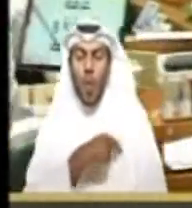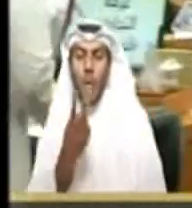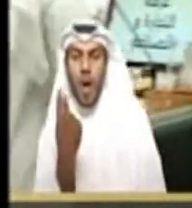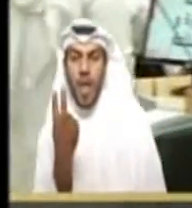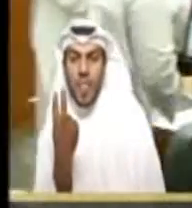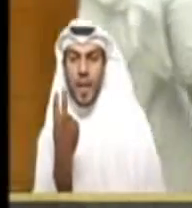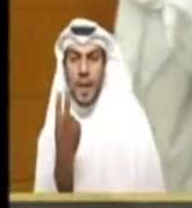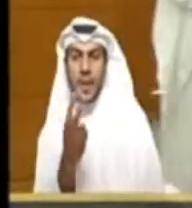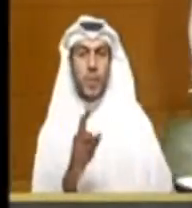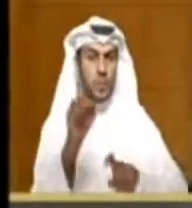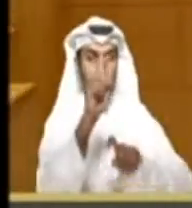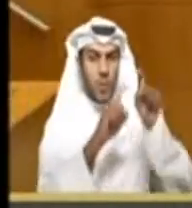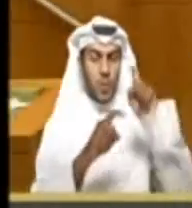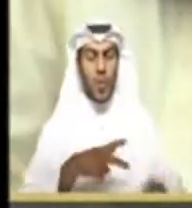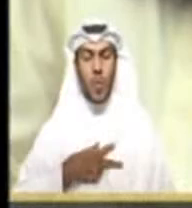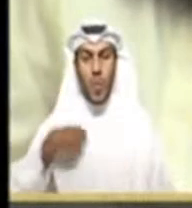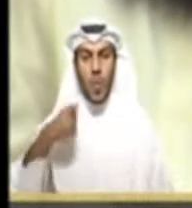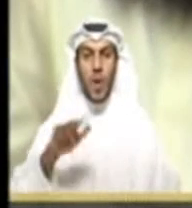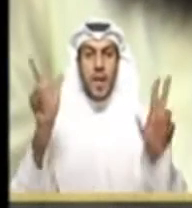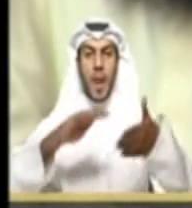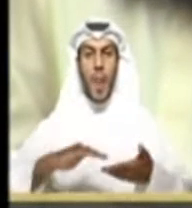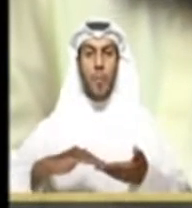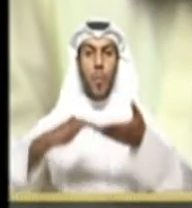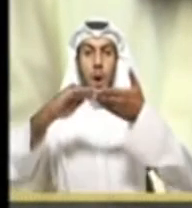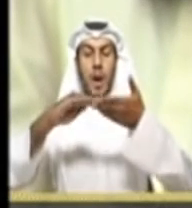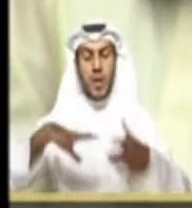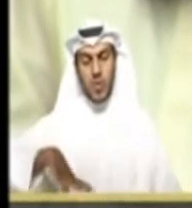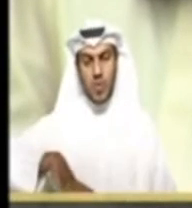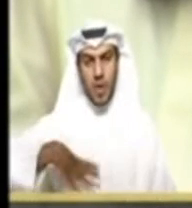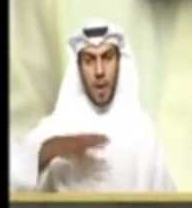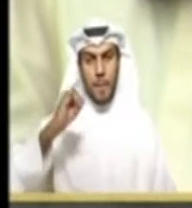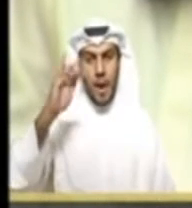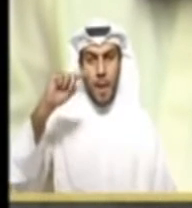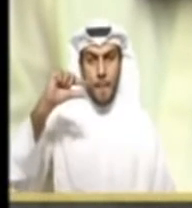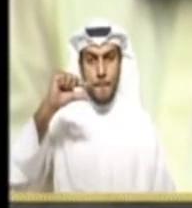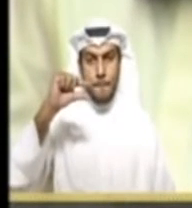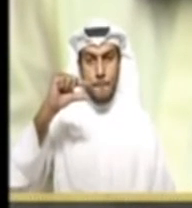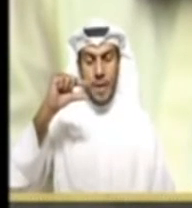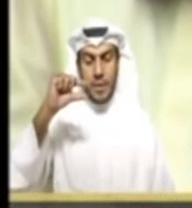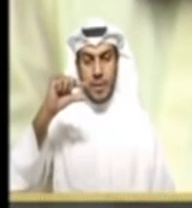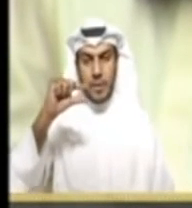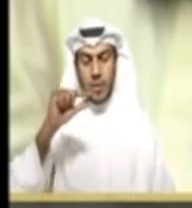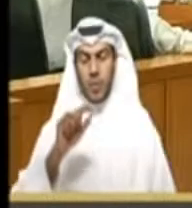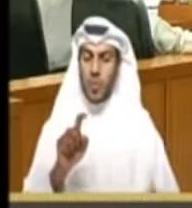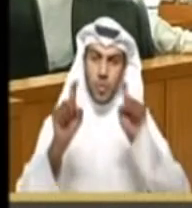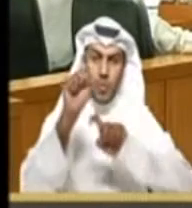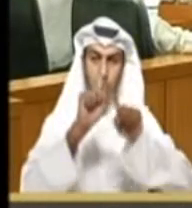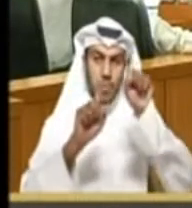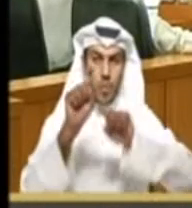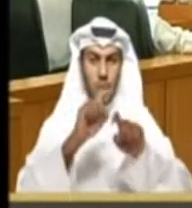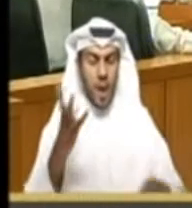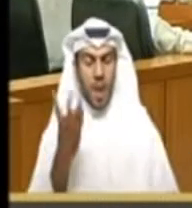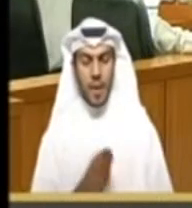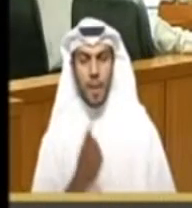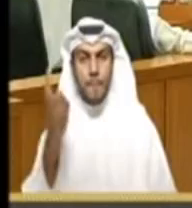الدولة لشؤون مجلس الوزراء ووزير الإعلام بالوكالة الشيخ محمد العبدالله الصباح بصفته، والذي انتهى بتقدم 10